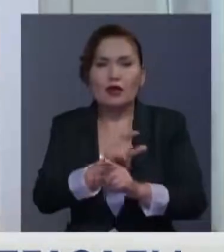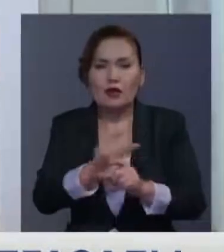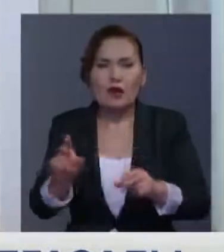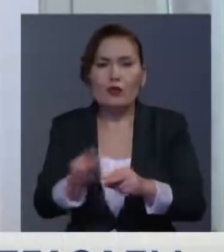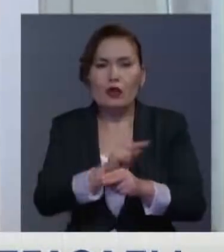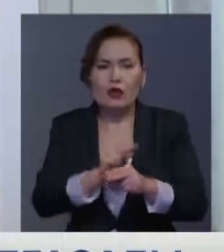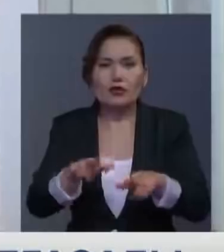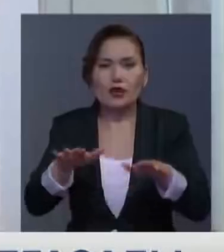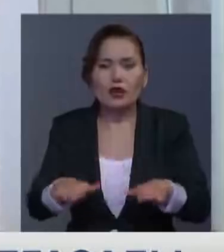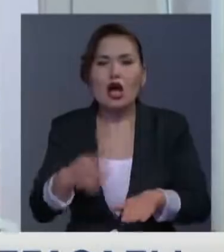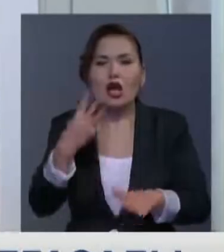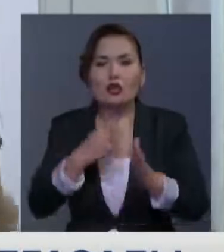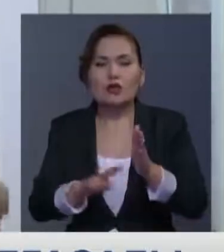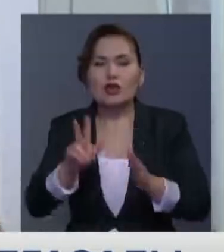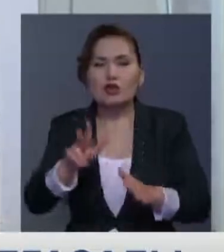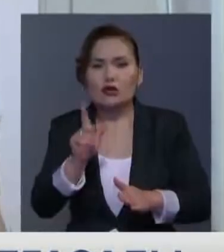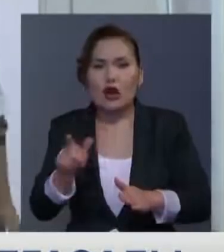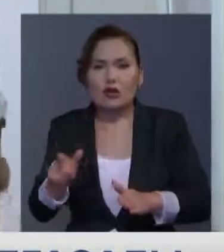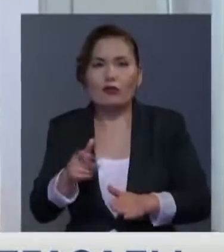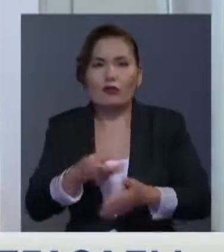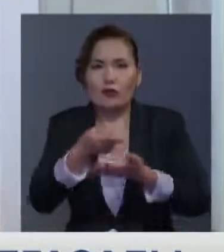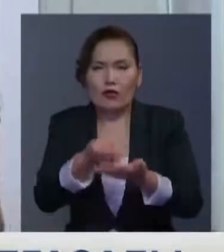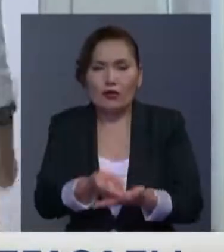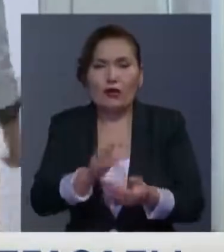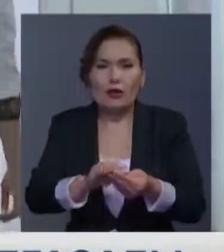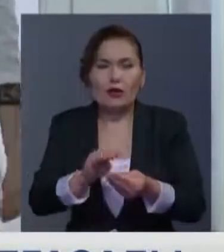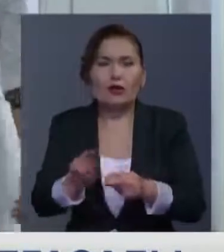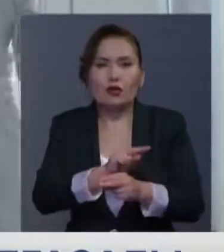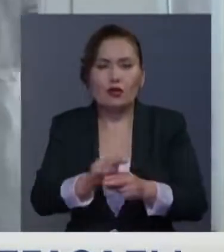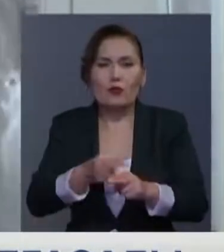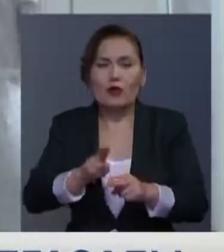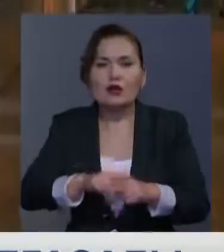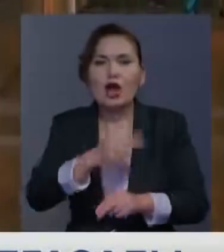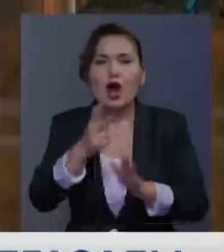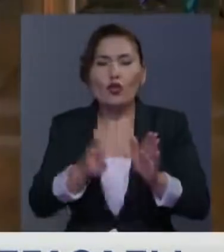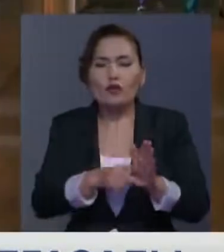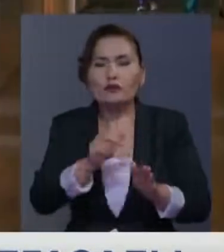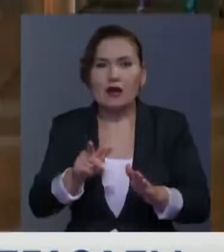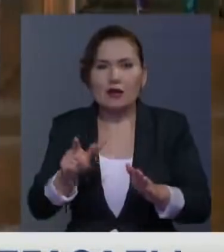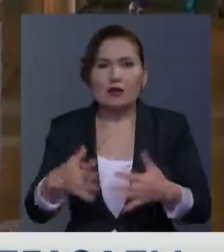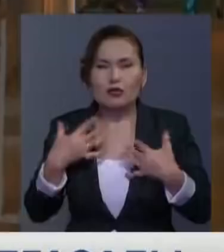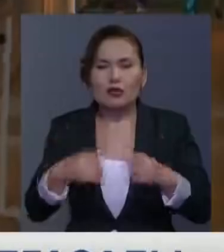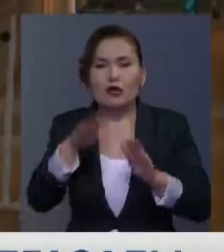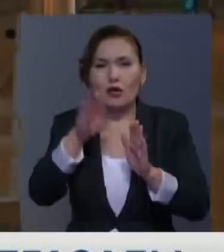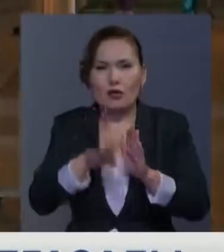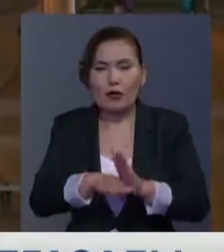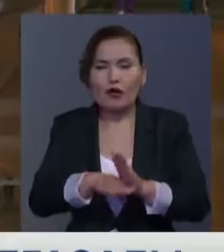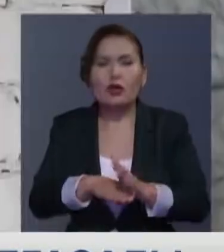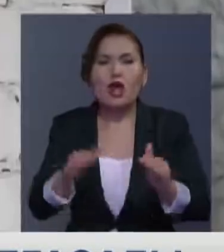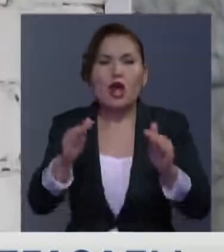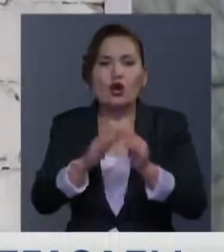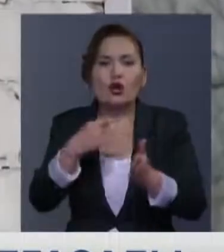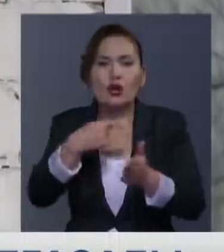мекемелерінде 93 науқас әлде емделу үстінде. Оның ішінде 18 адамның жағдайы ауыр. Ал үйге